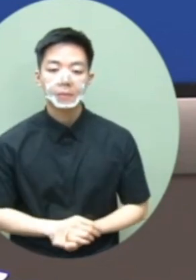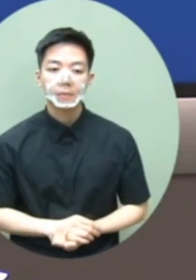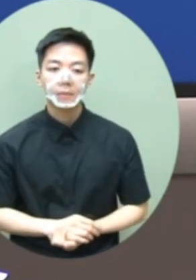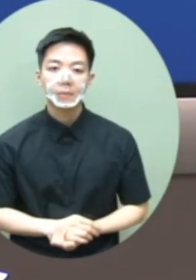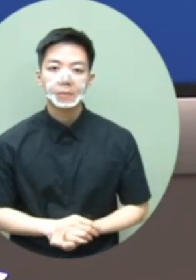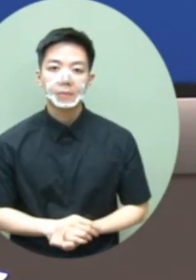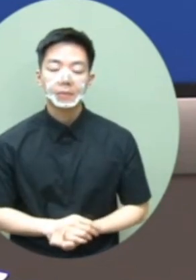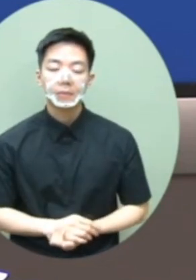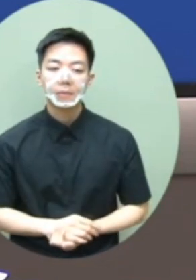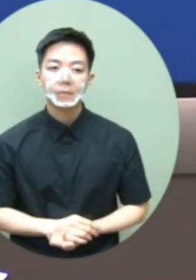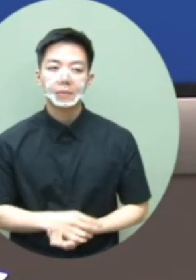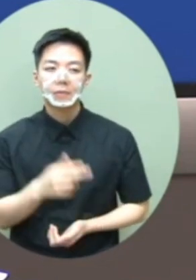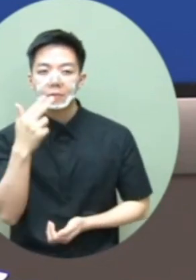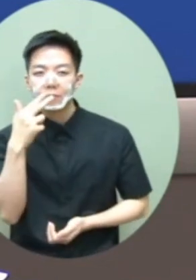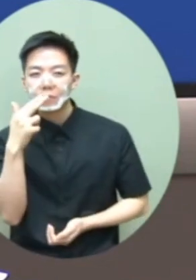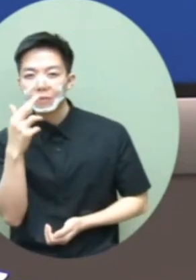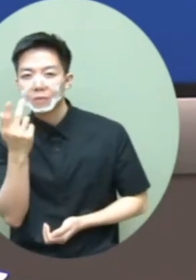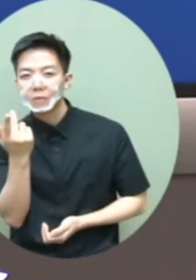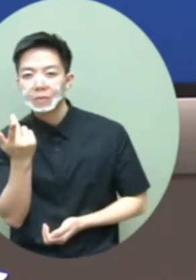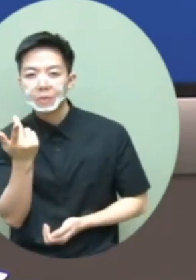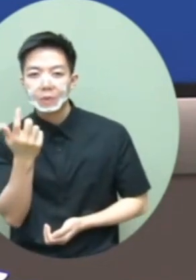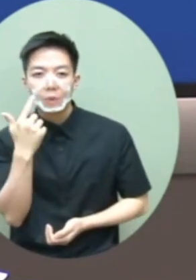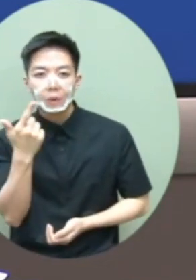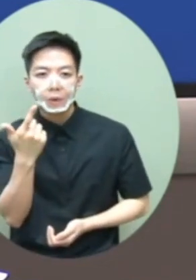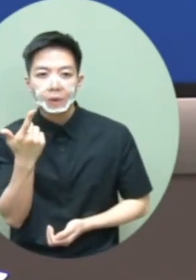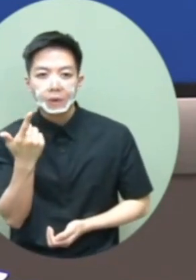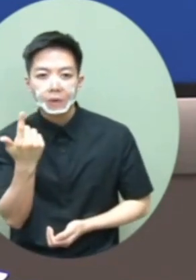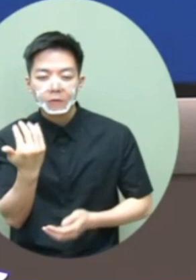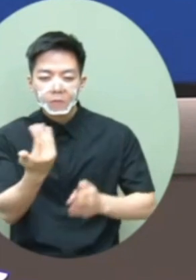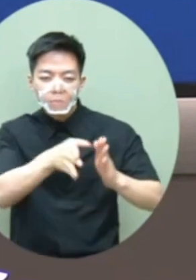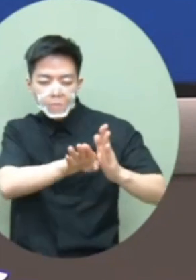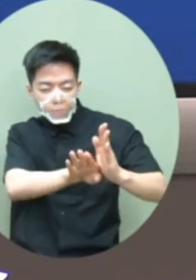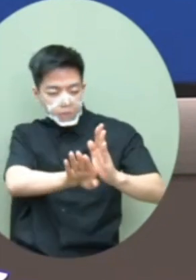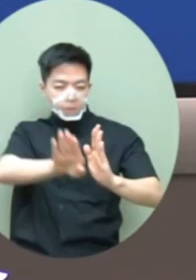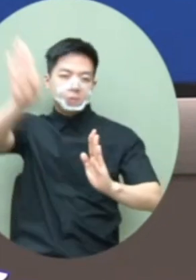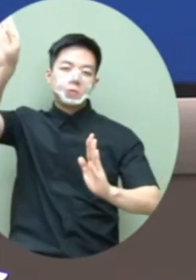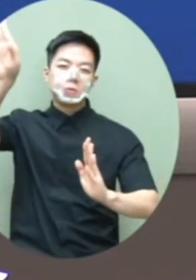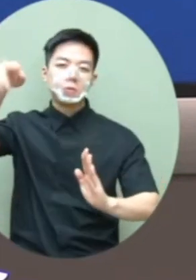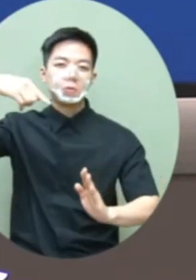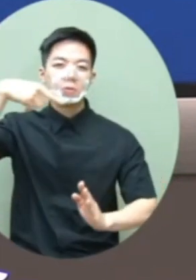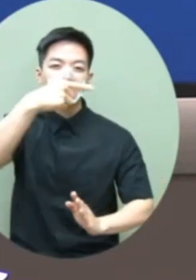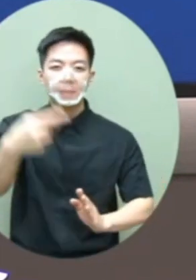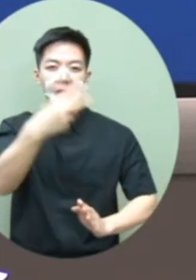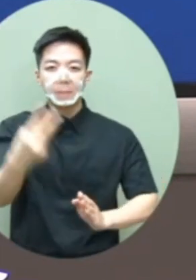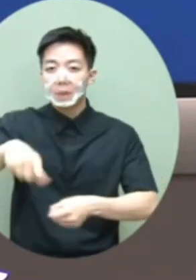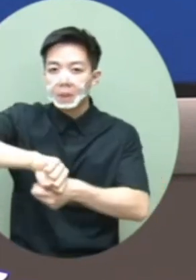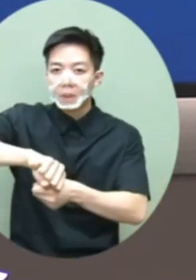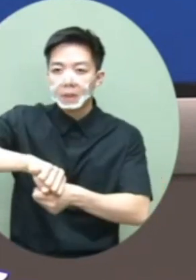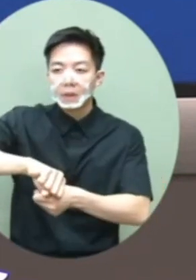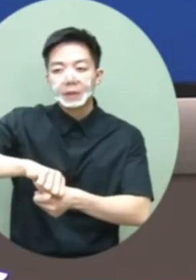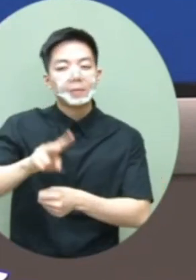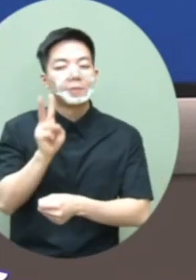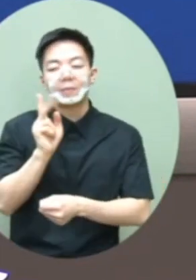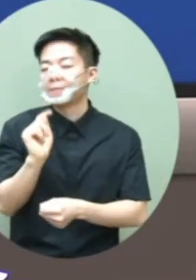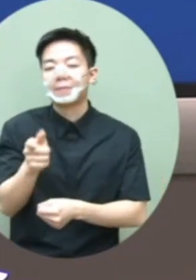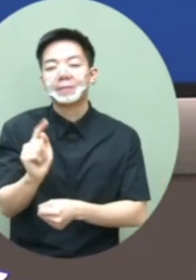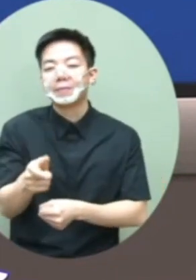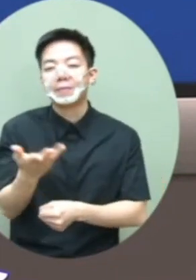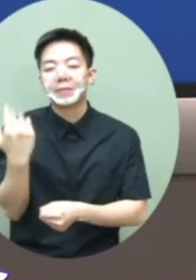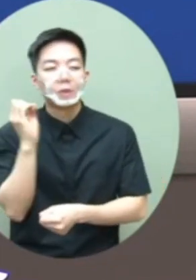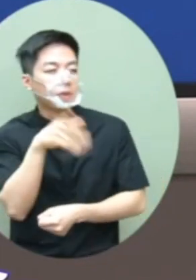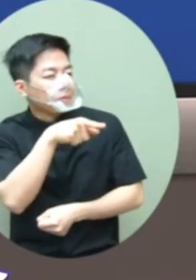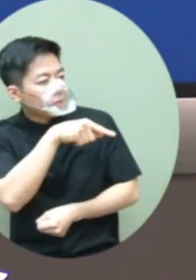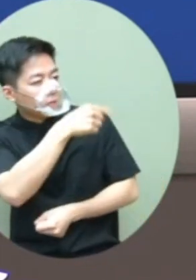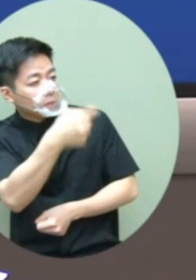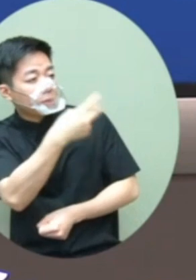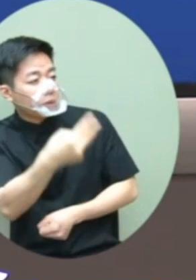一般預計話哇突然間出現一兩萬個，所以早前大家就問我喂，如果出現咁多，你搞唔搞得掂